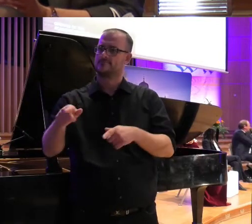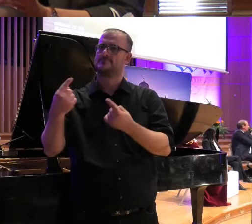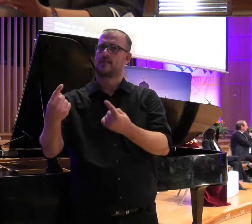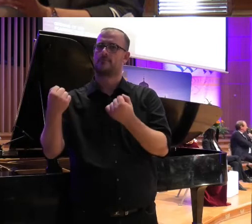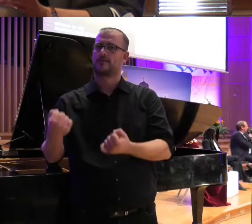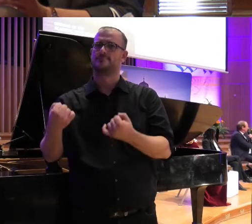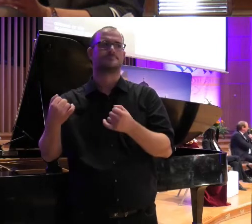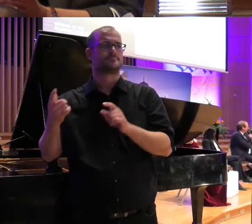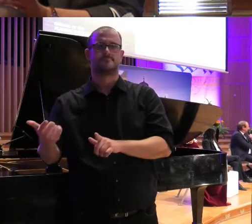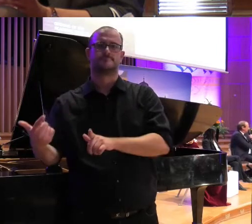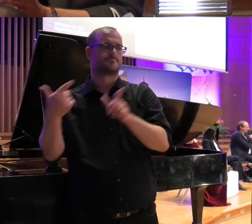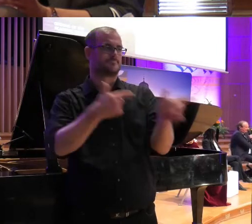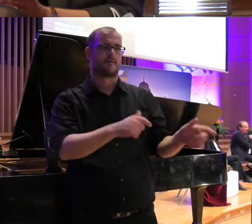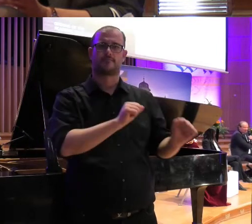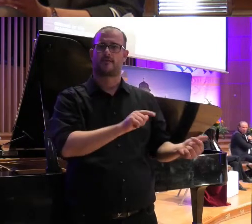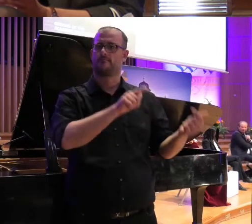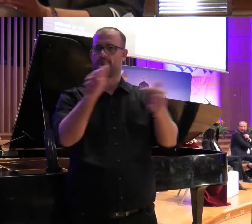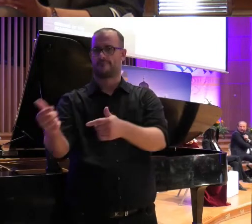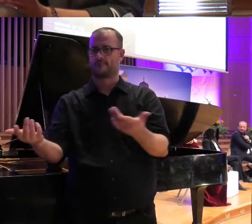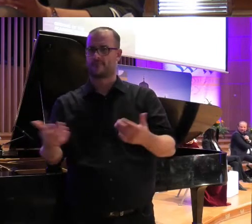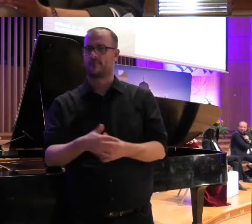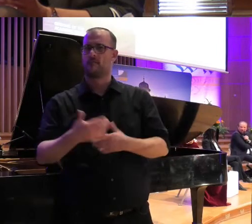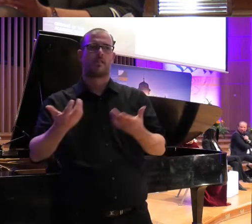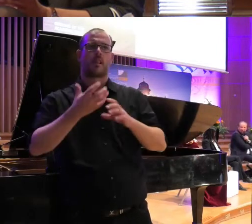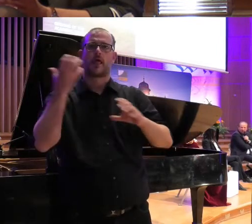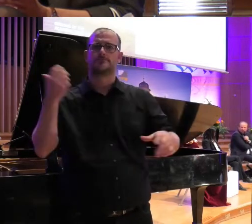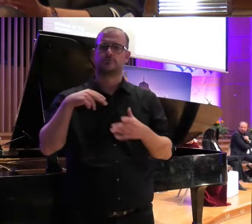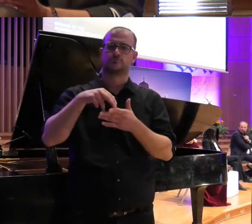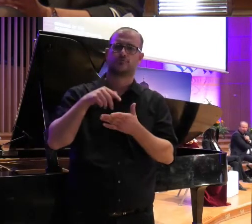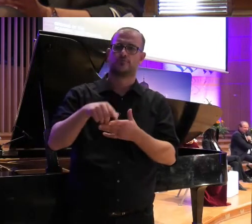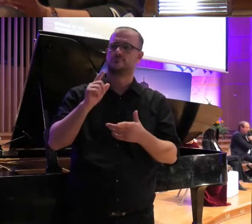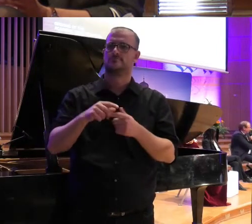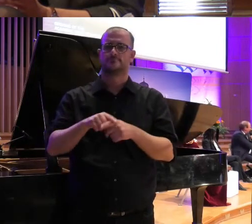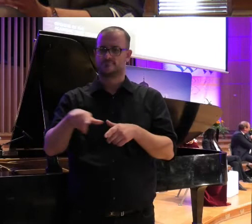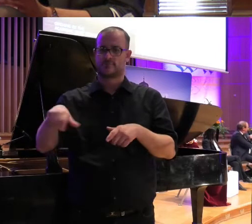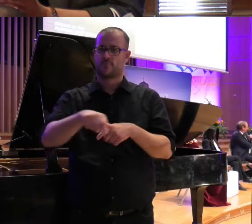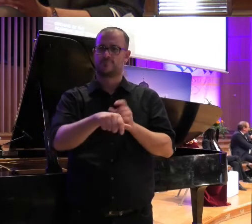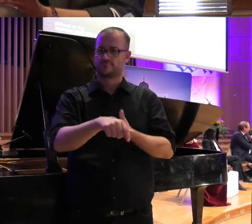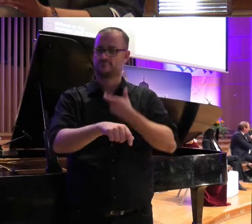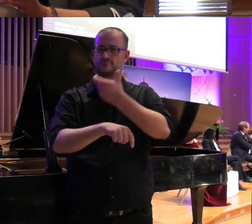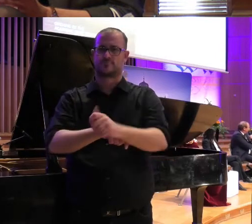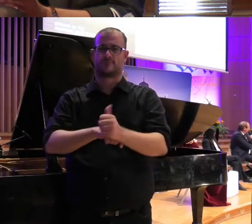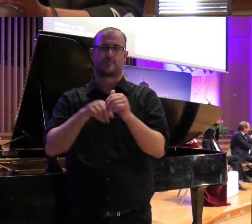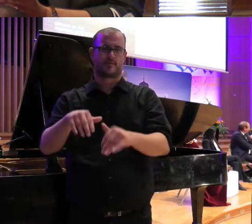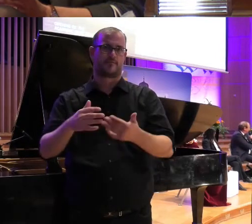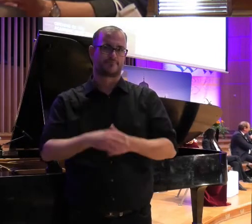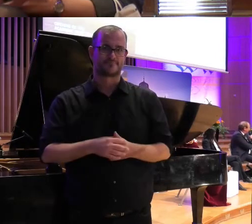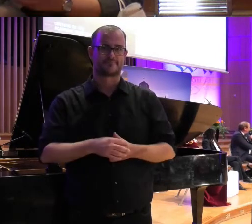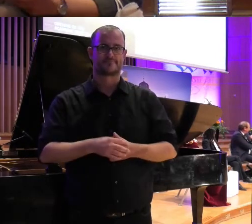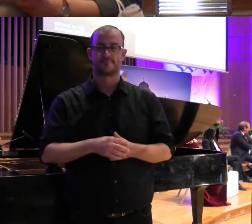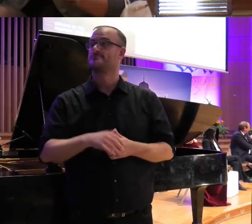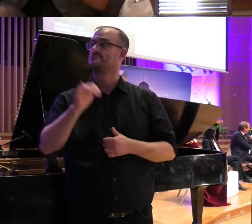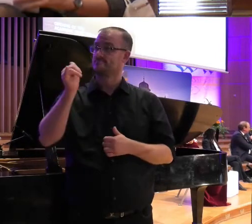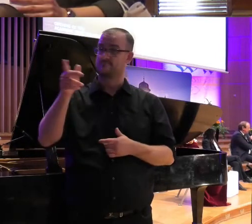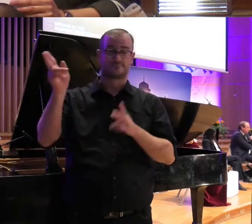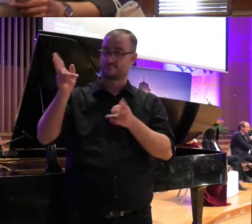kommen und mit Fahrzeugen, mit LKWs zu Fuß wieder über diesen Fluss überzusetzen. Ja, da haben